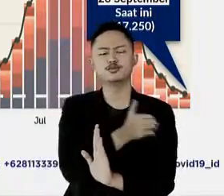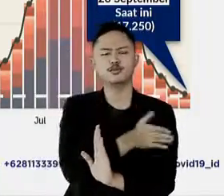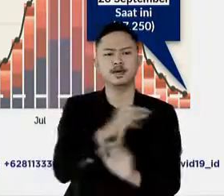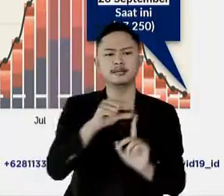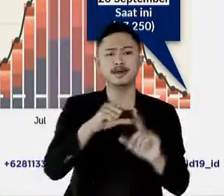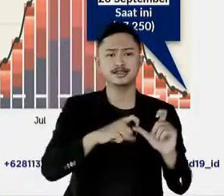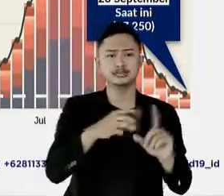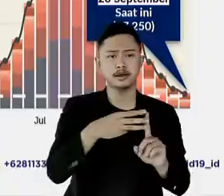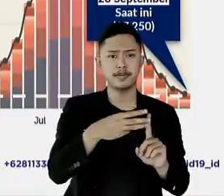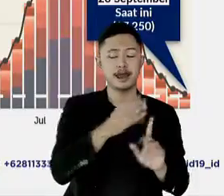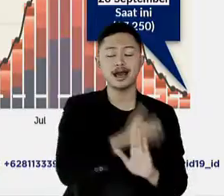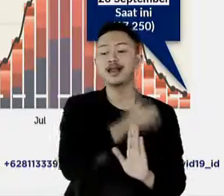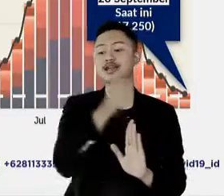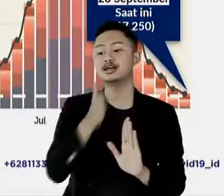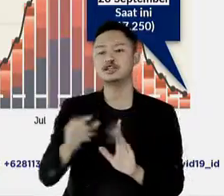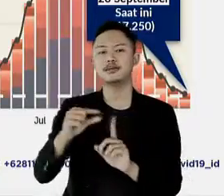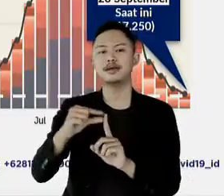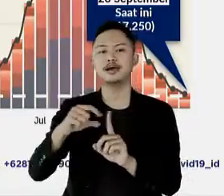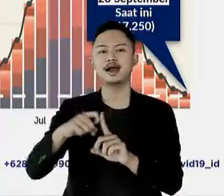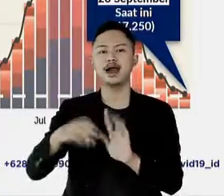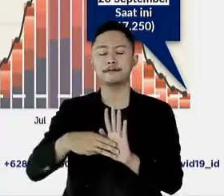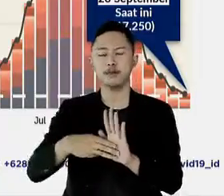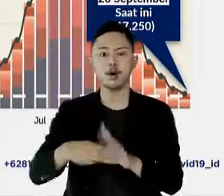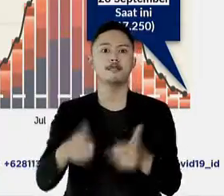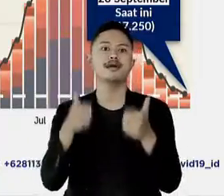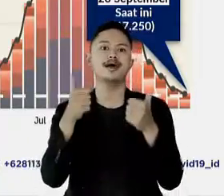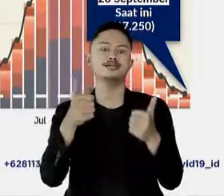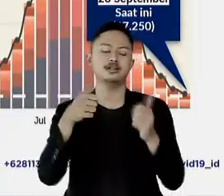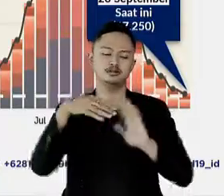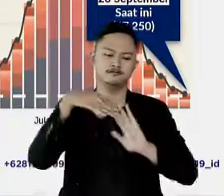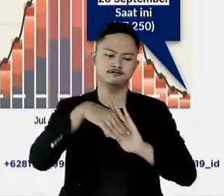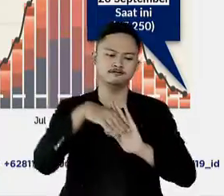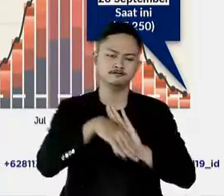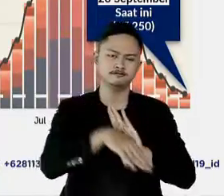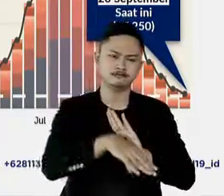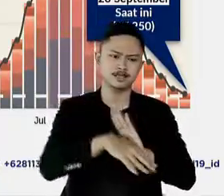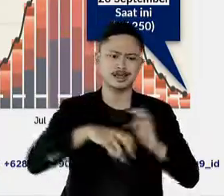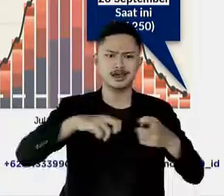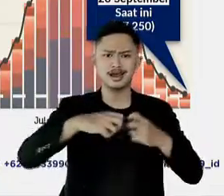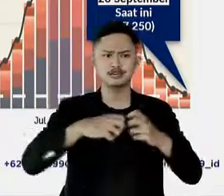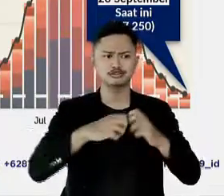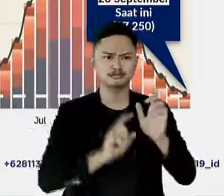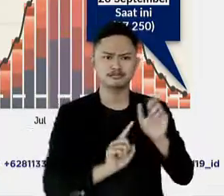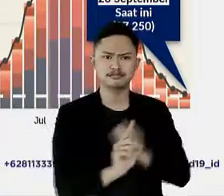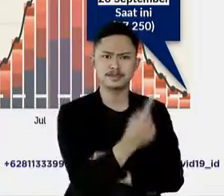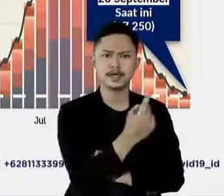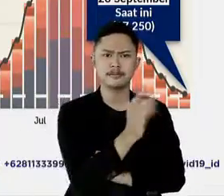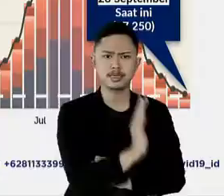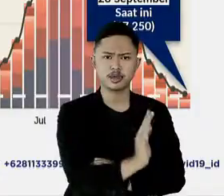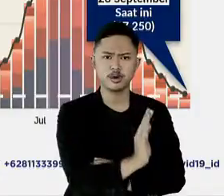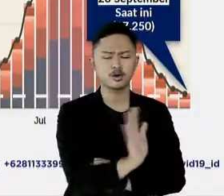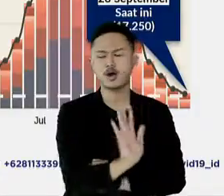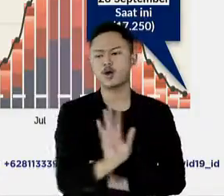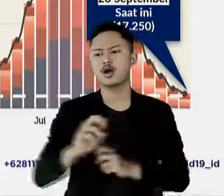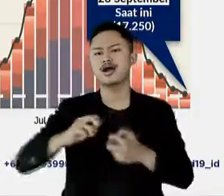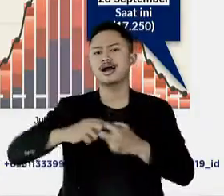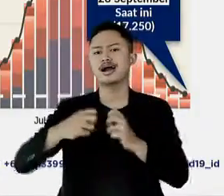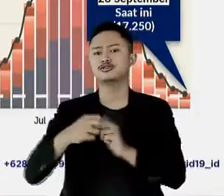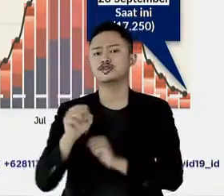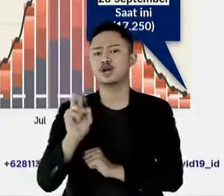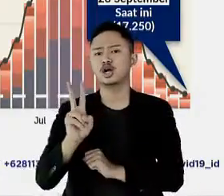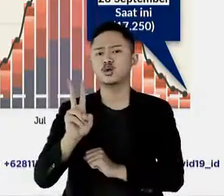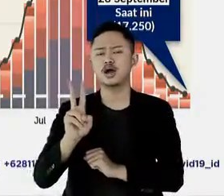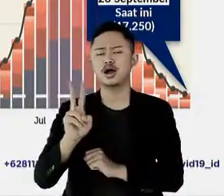psb.bpk m berhasil menurunkan laju kasus tidak hanya pada lonjakan kasus pertama namun juga pada lonjakan kasus